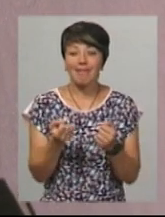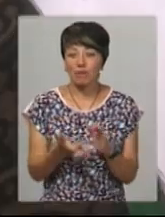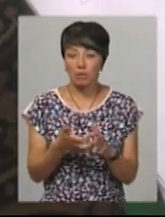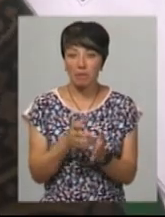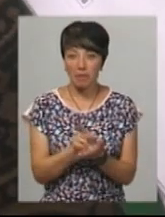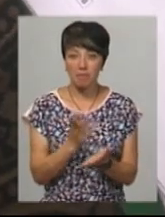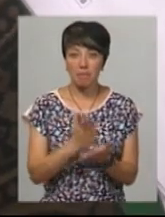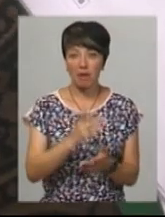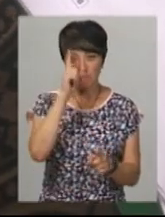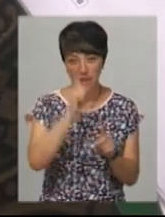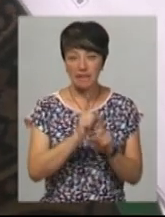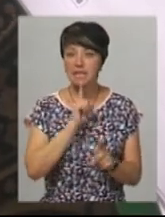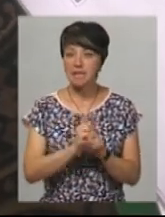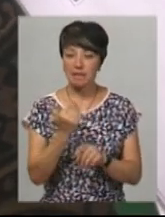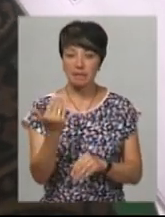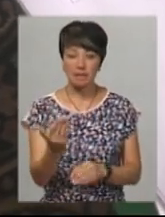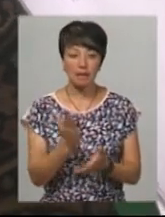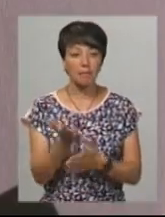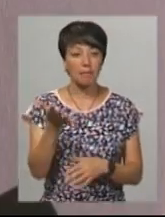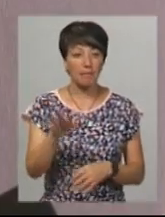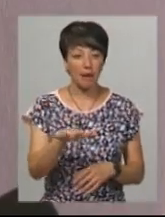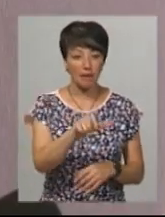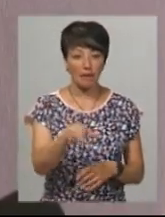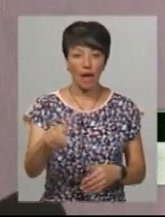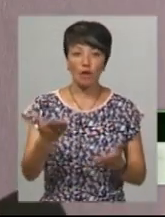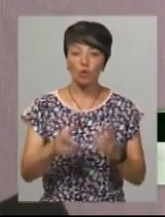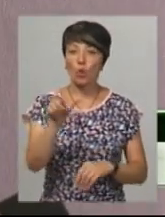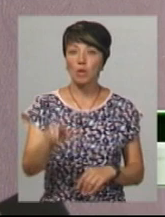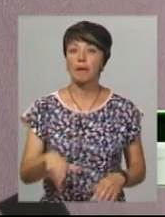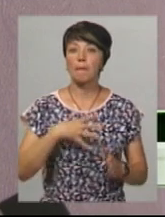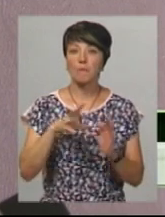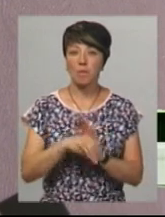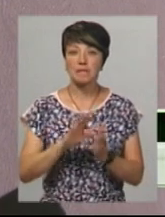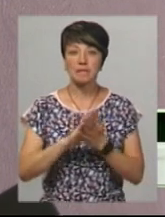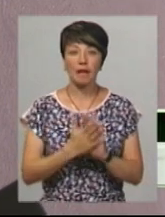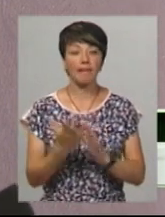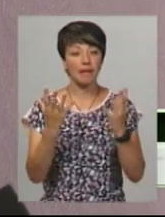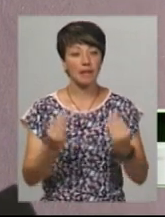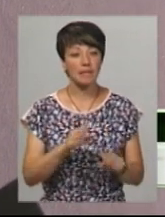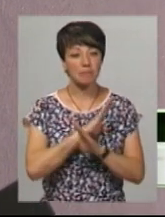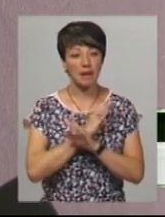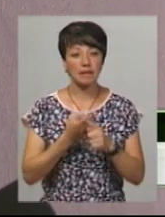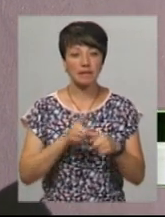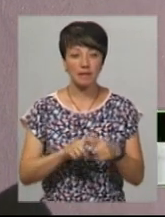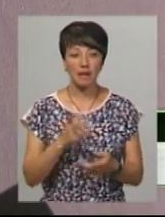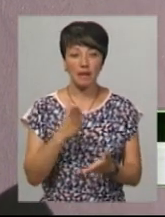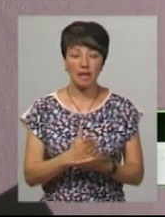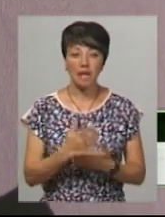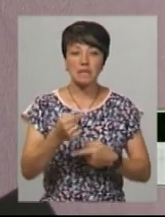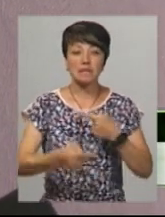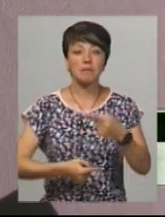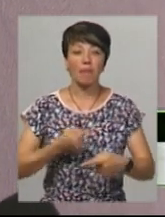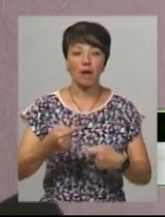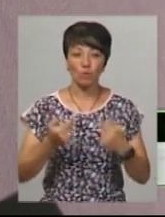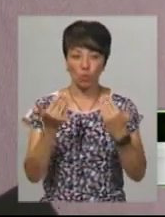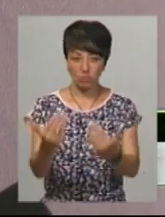мають право й брати та сестри Ольги Пастерук, яких є п'ятеро. Якщо людина померла, станом на день смерті це вже є спадок